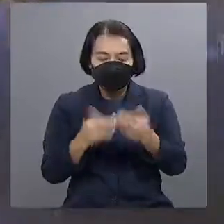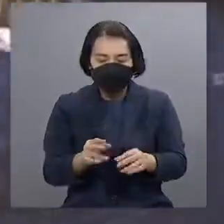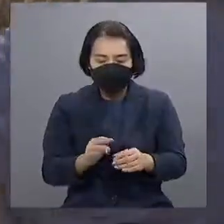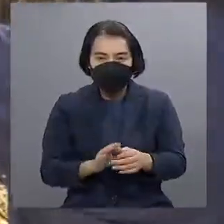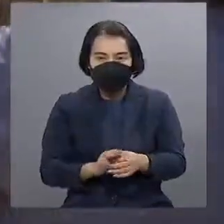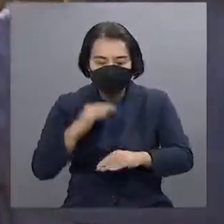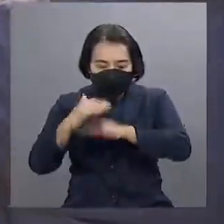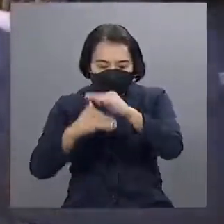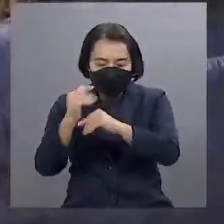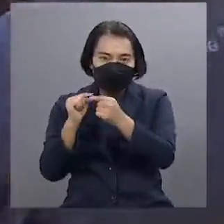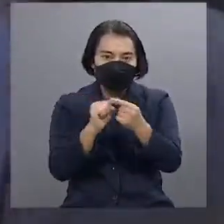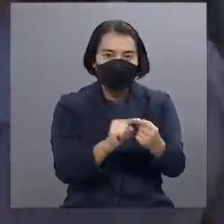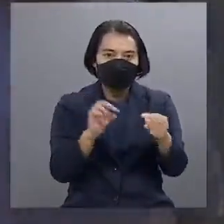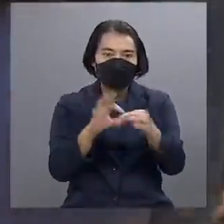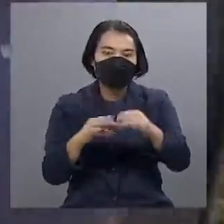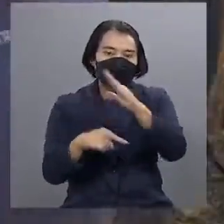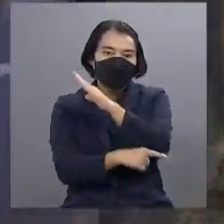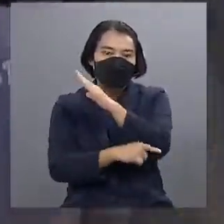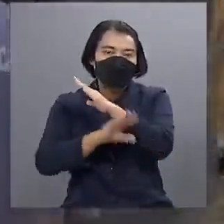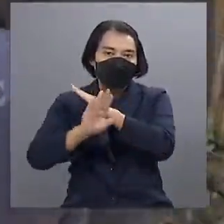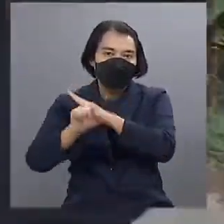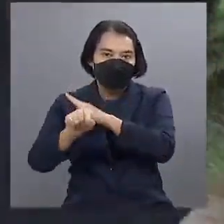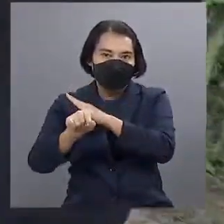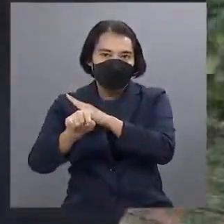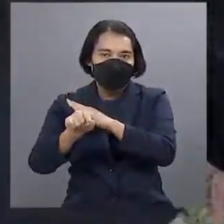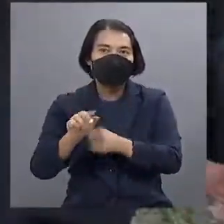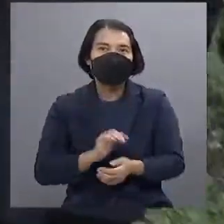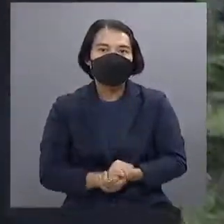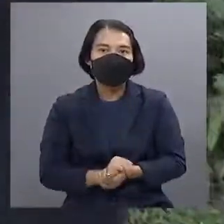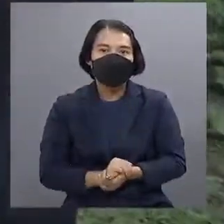ไปสงครามเครือบุญ ThaiPBSรายงาน